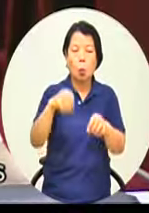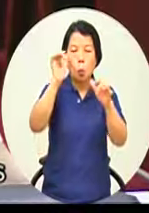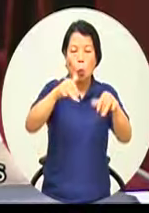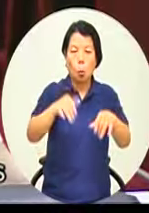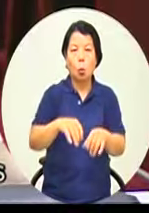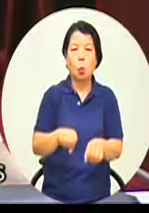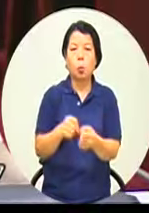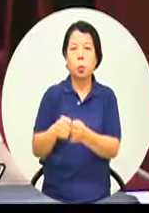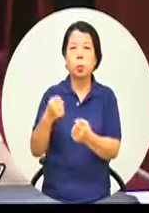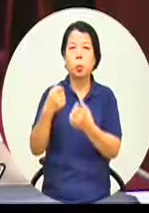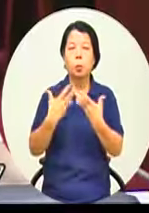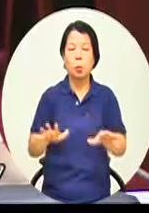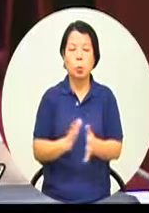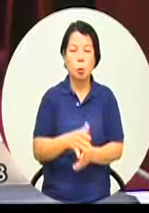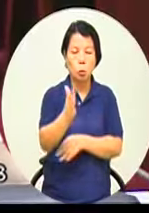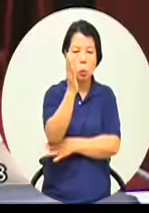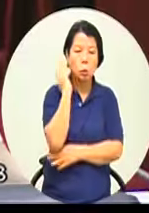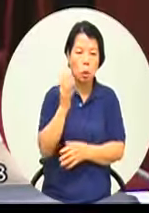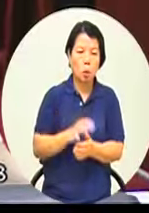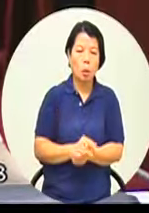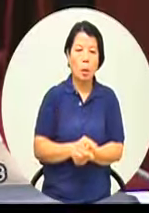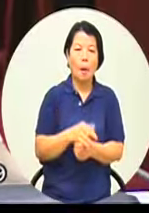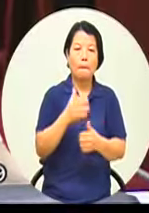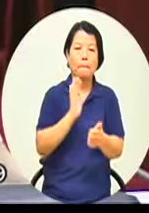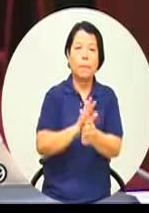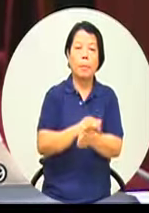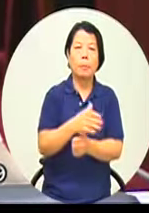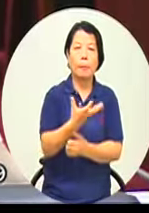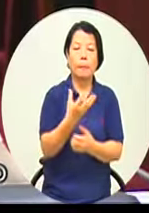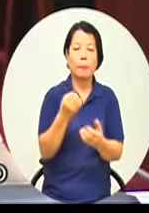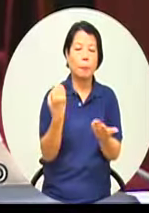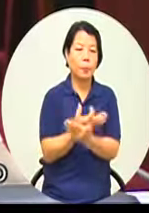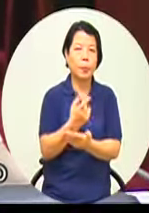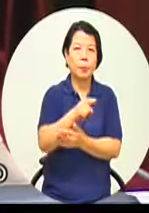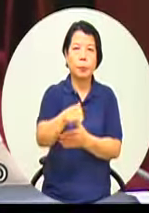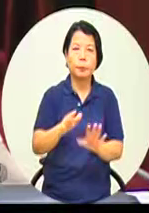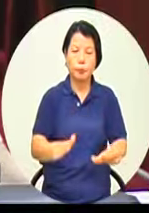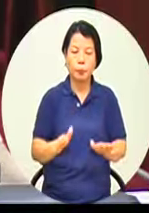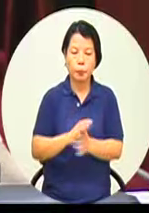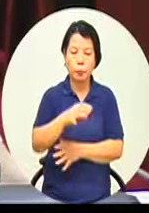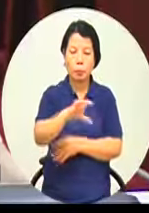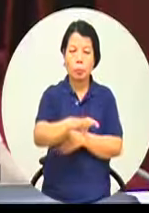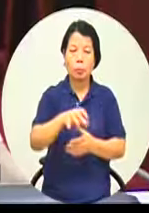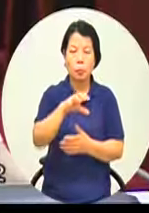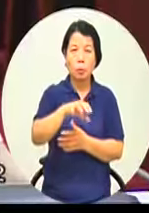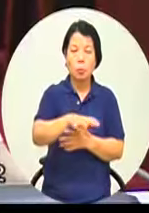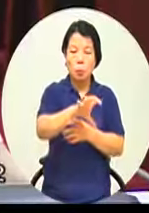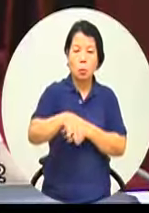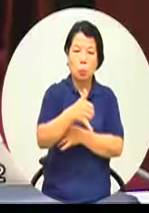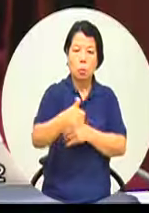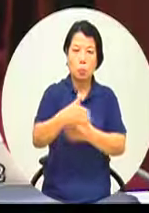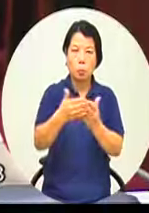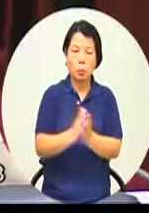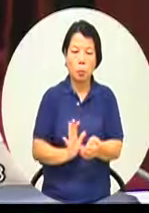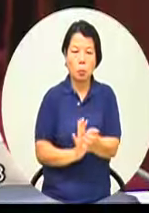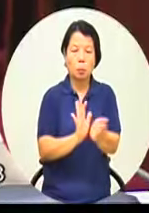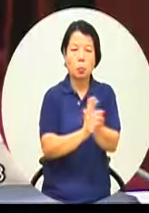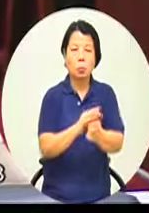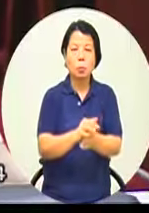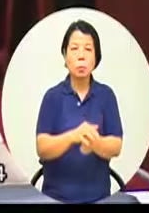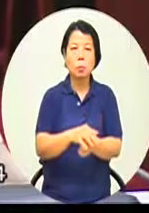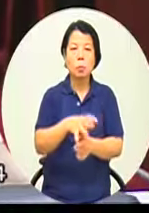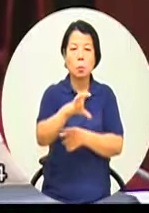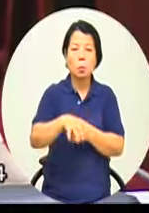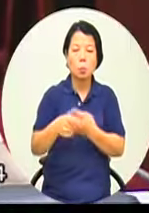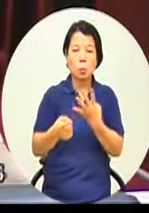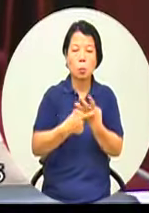金马农委会为了要减少我们的农民的损失，要推出这个农业的一个保险，但是